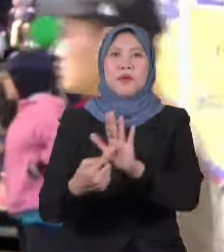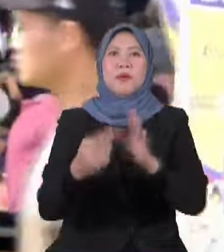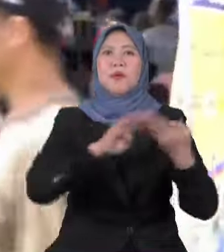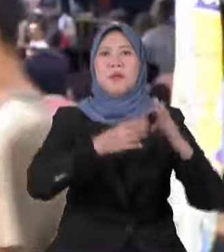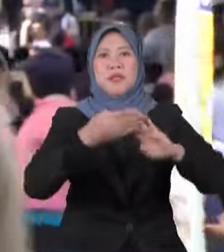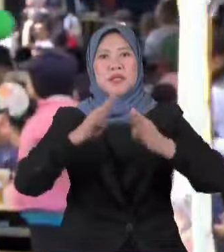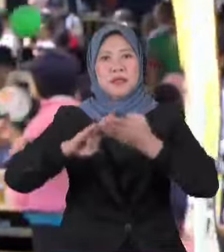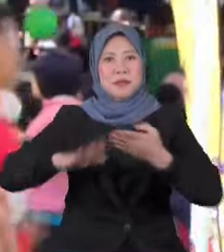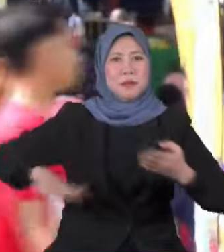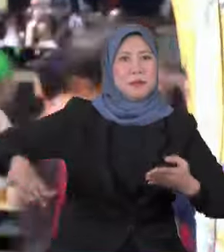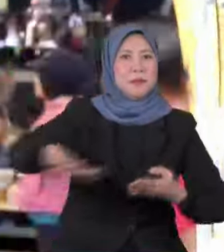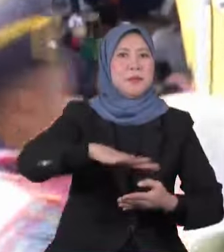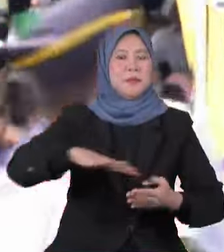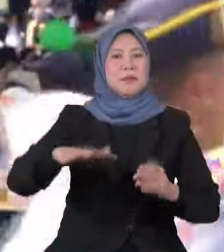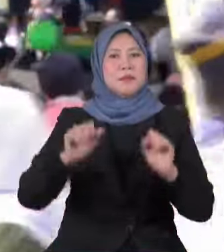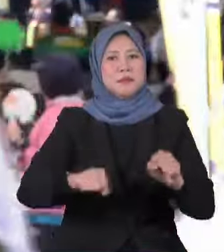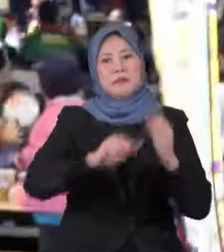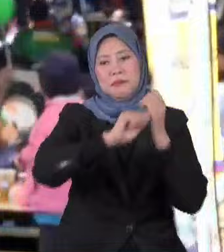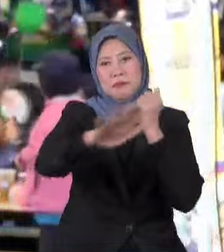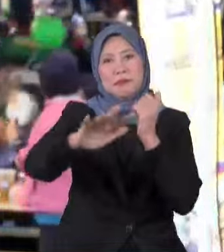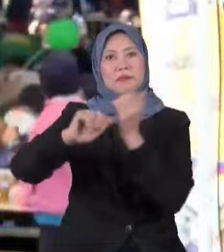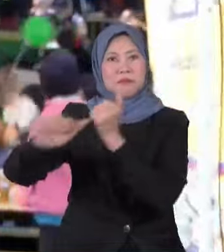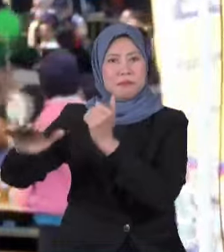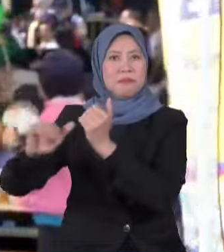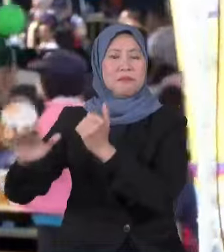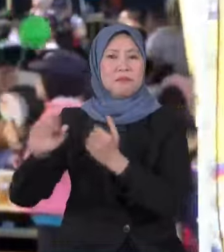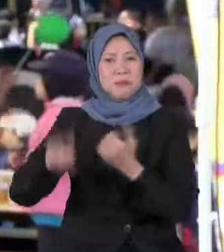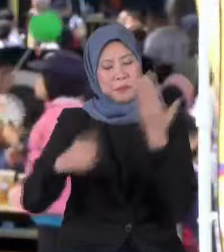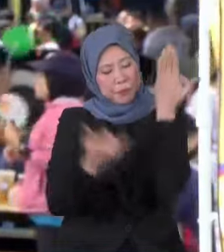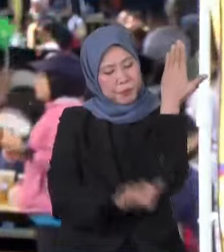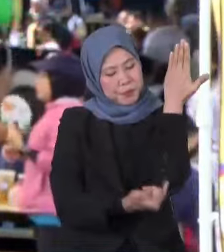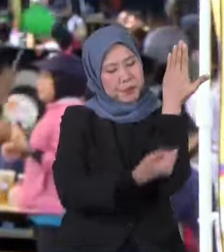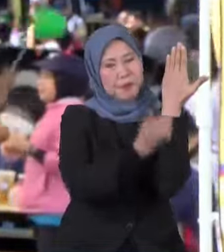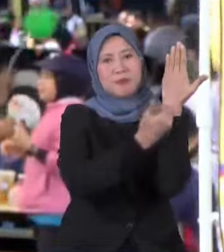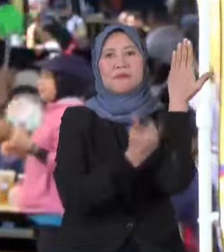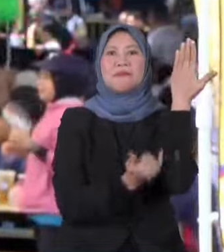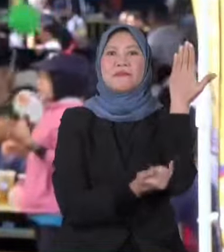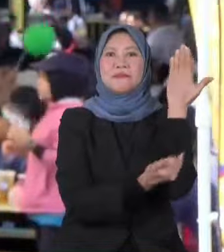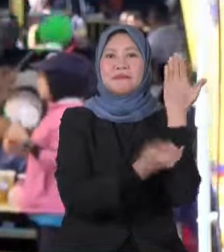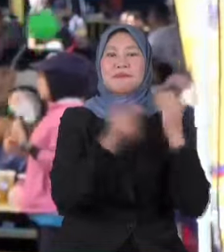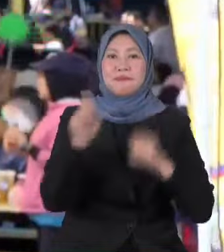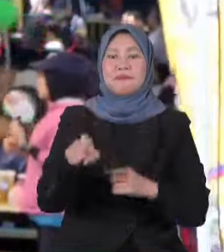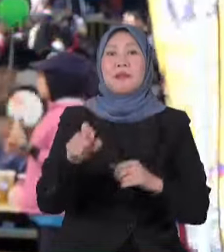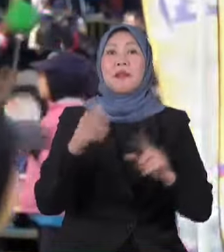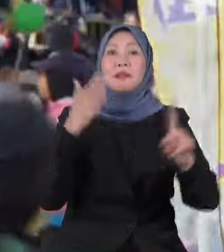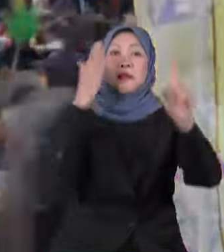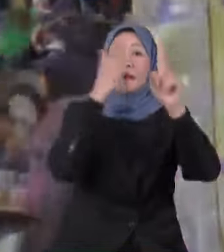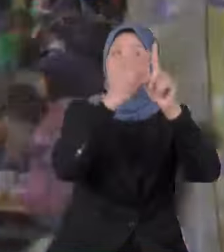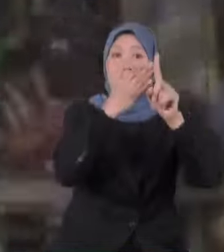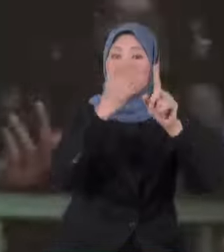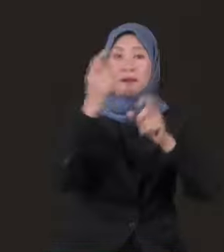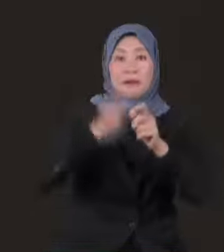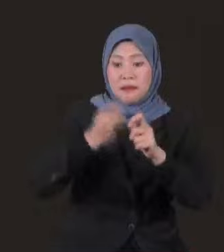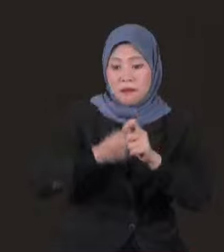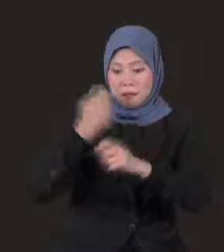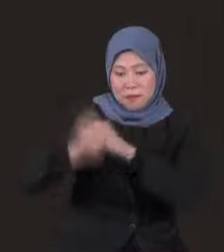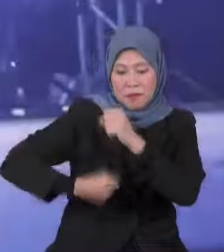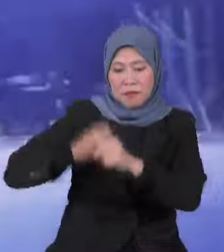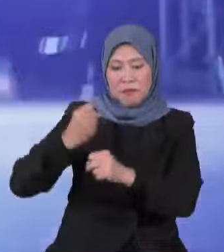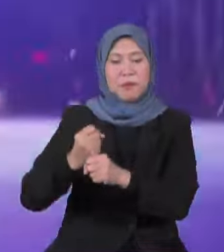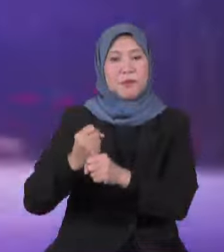tu kami bermulalah Kembara Rio ini. Dan hasrat ataupun target kita adalah setiap tahun,